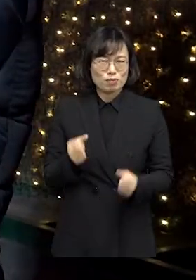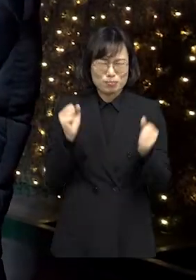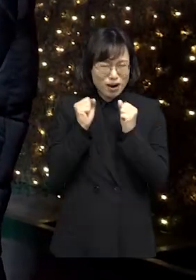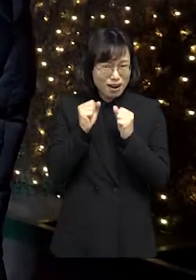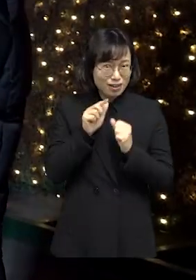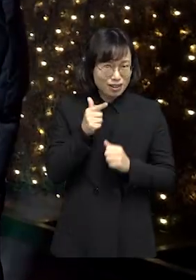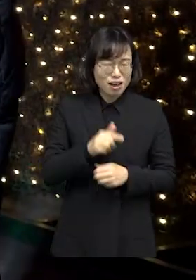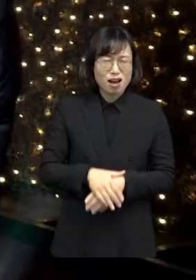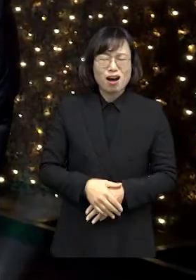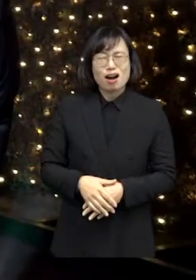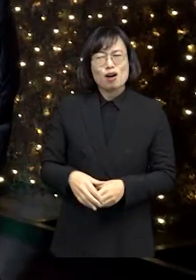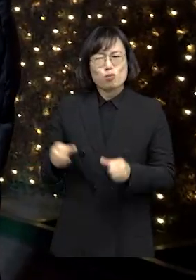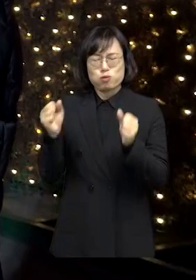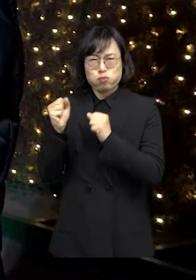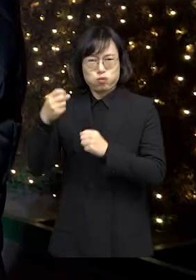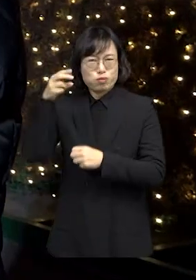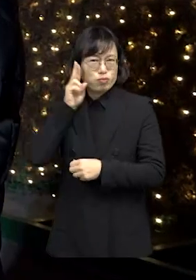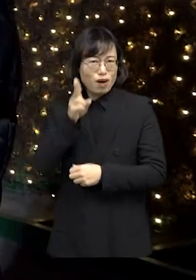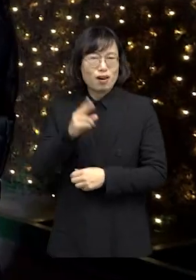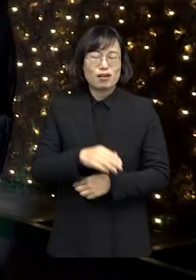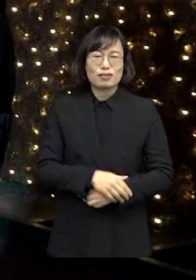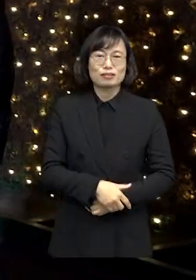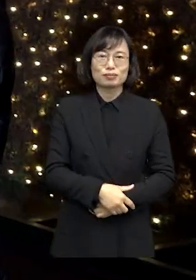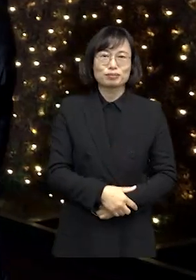뭐 춥진 않으세요? 아니, 많이 추워요.